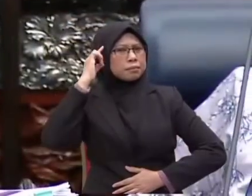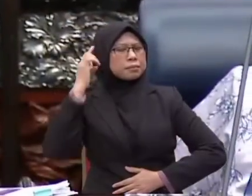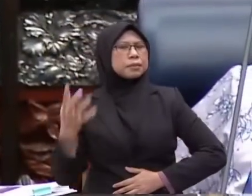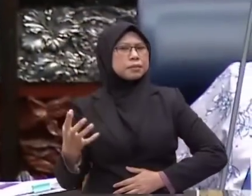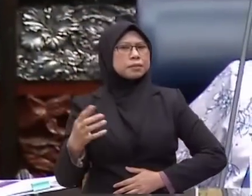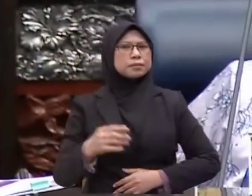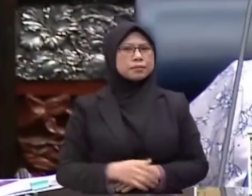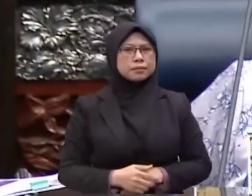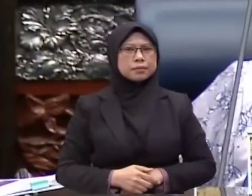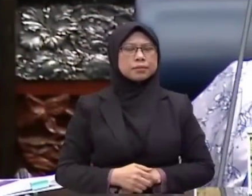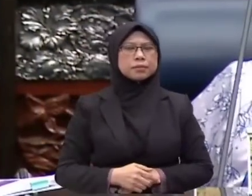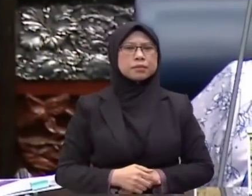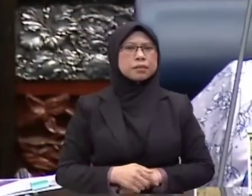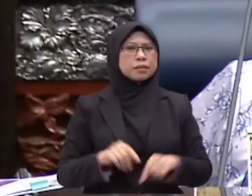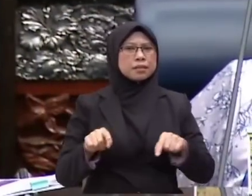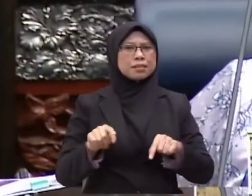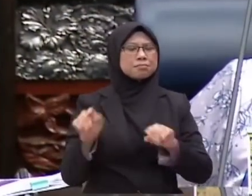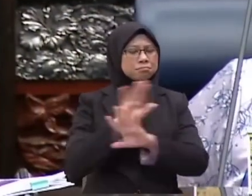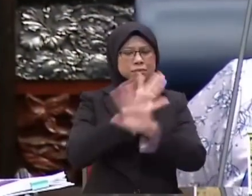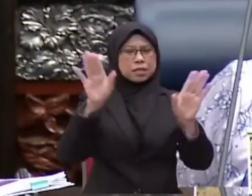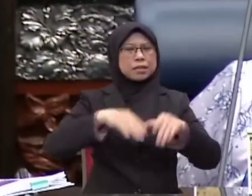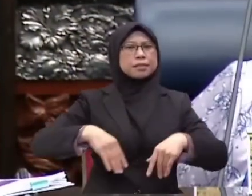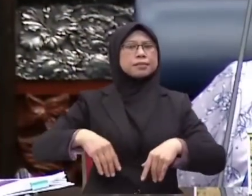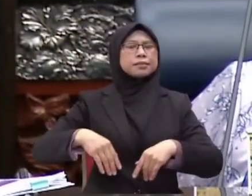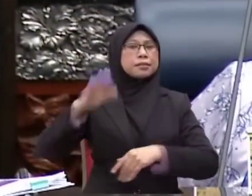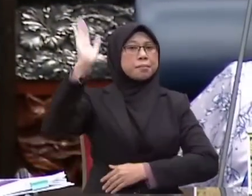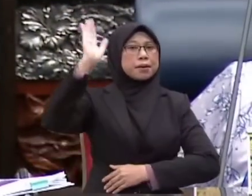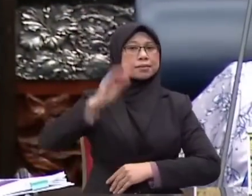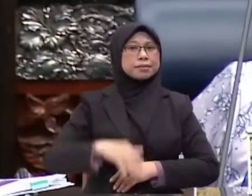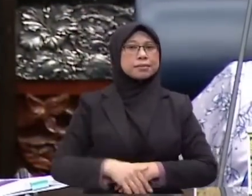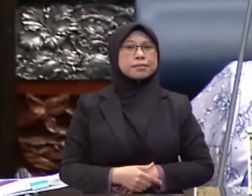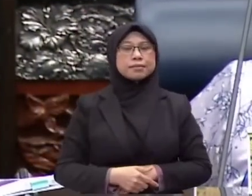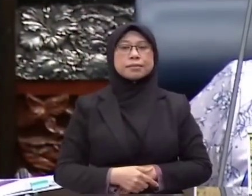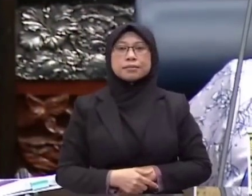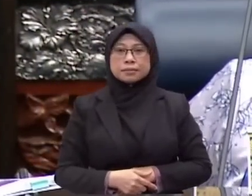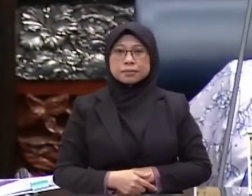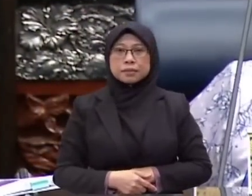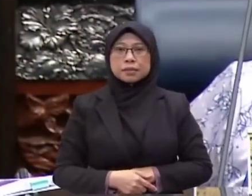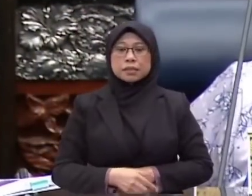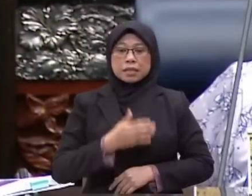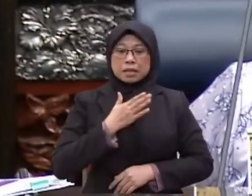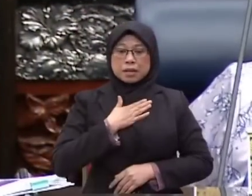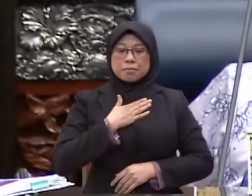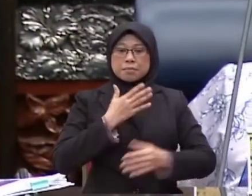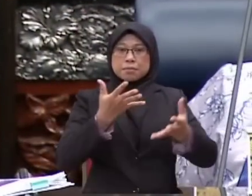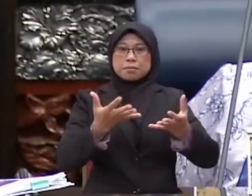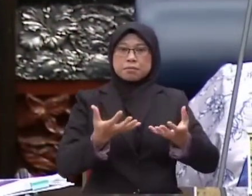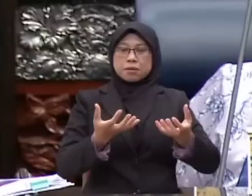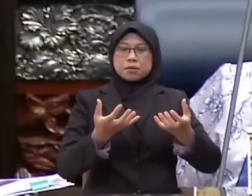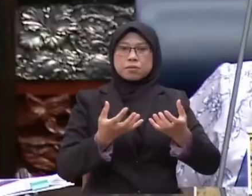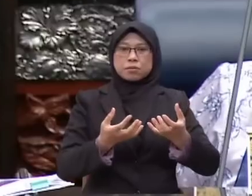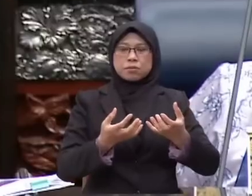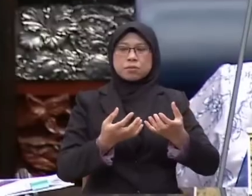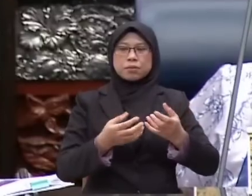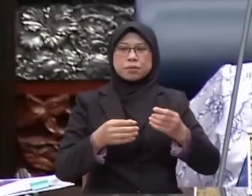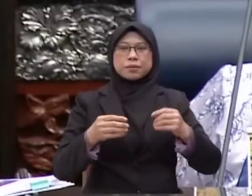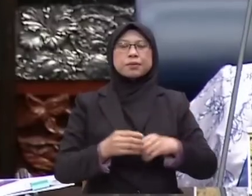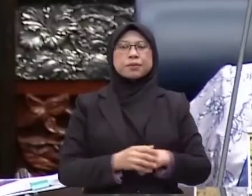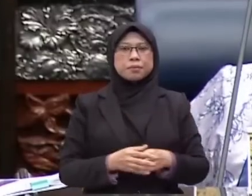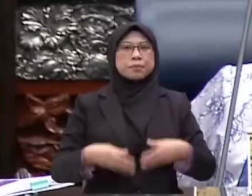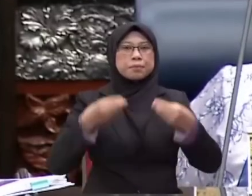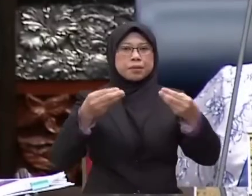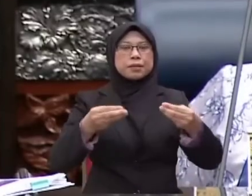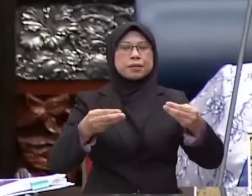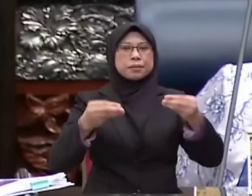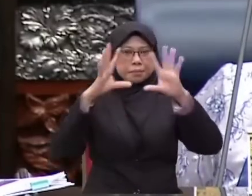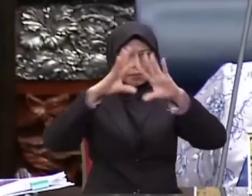sepatutnya LKAN ini tidak dibahaskan. Oleh sebab itu kami ingin memberi satu solution kepada